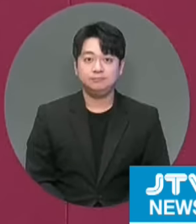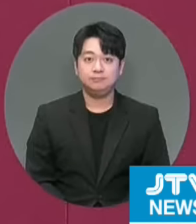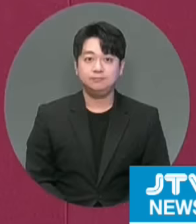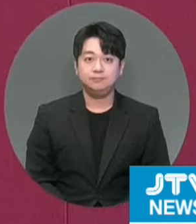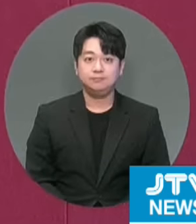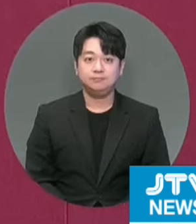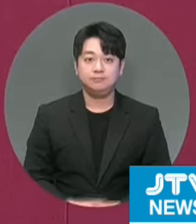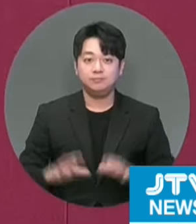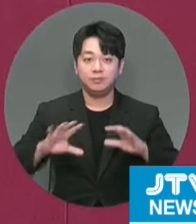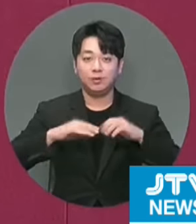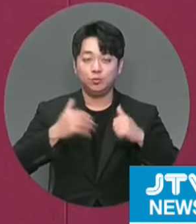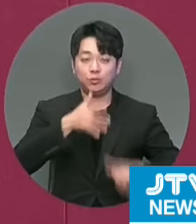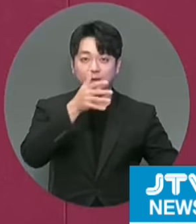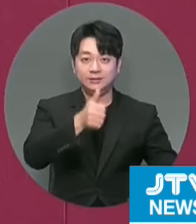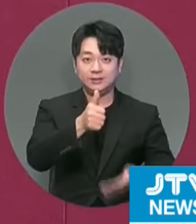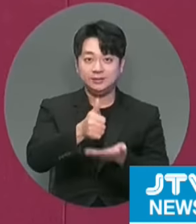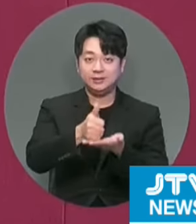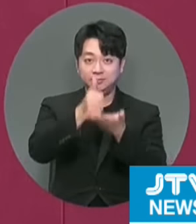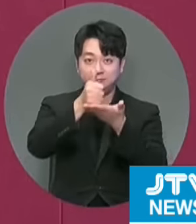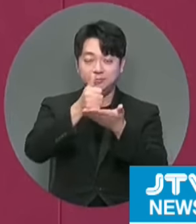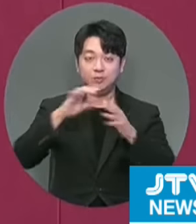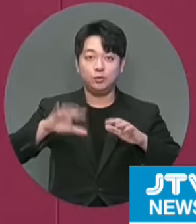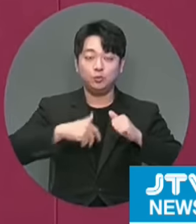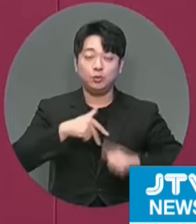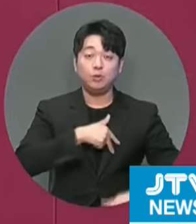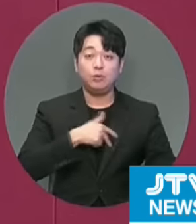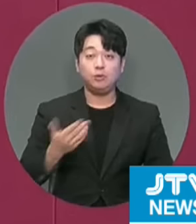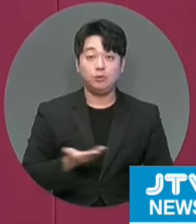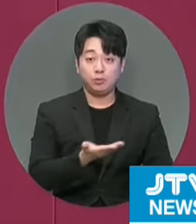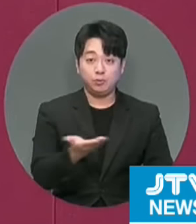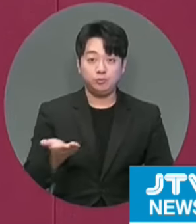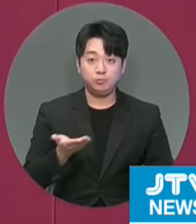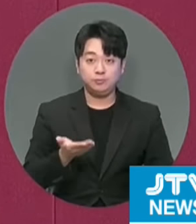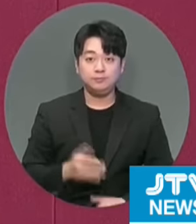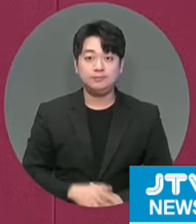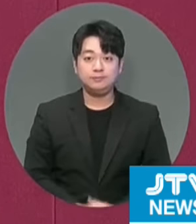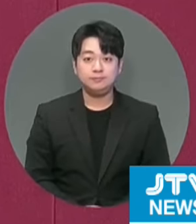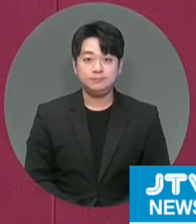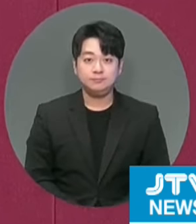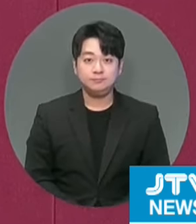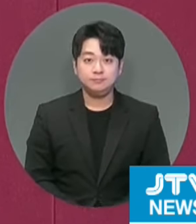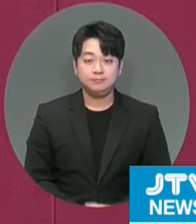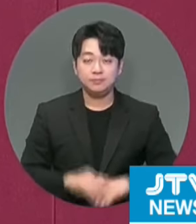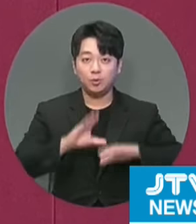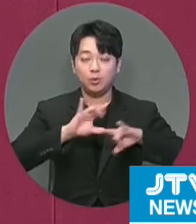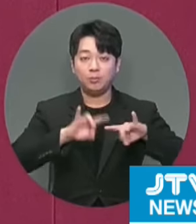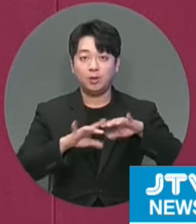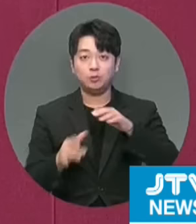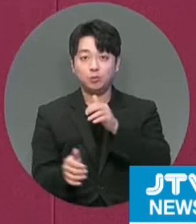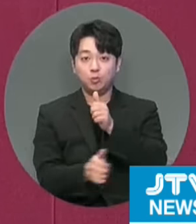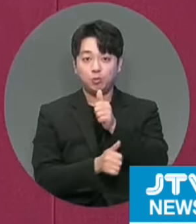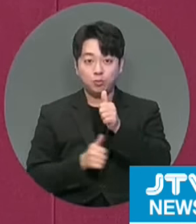존경하는 우원식 국회의장님 그리고 선배 동료 의원 여러분,